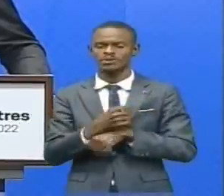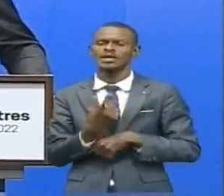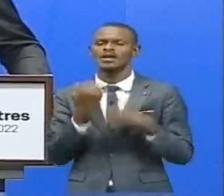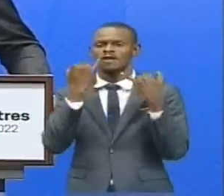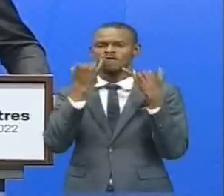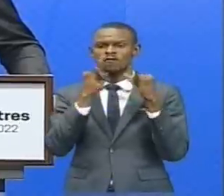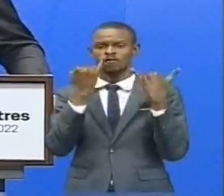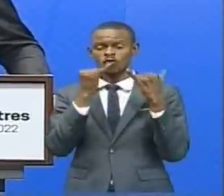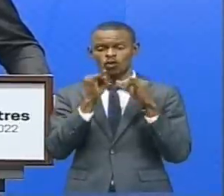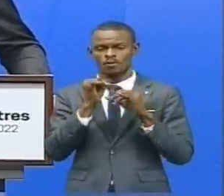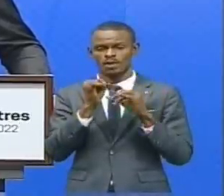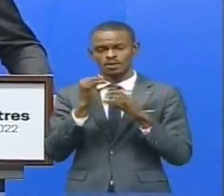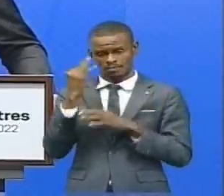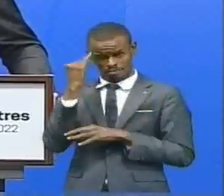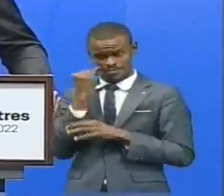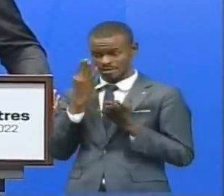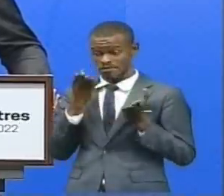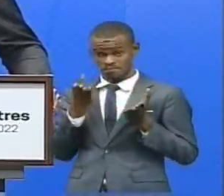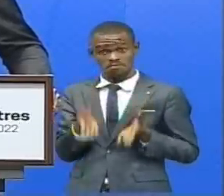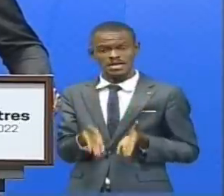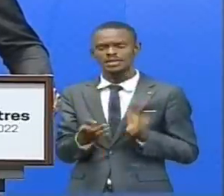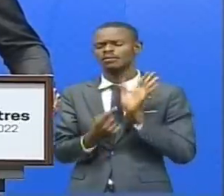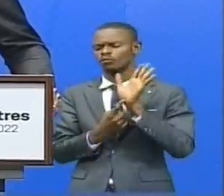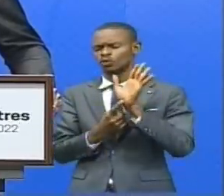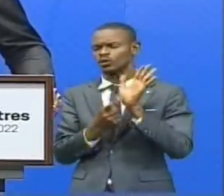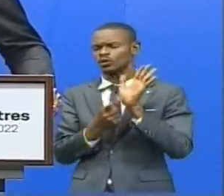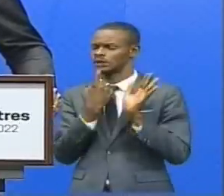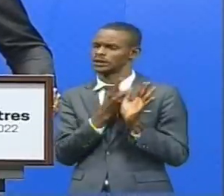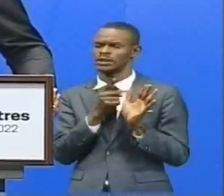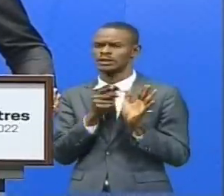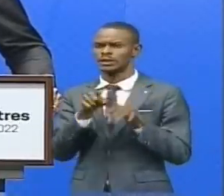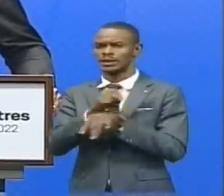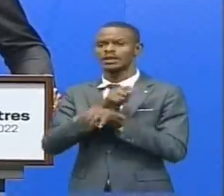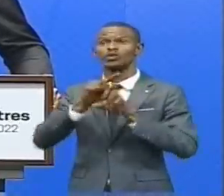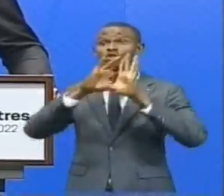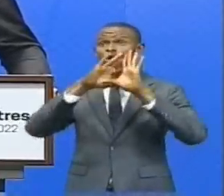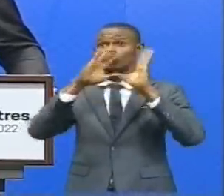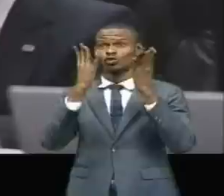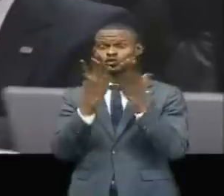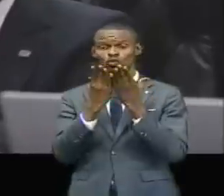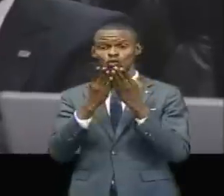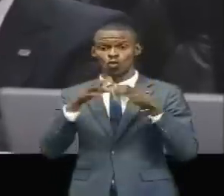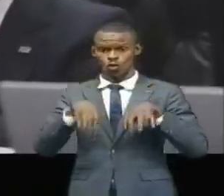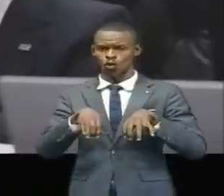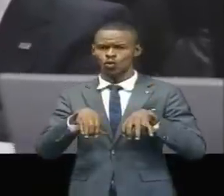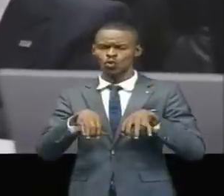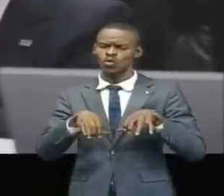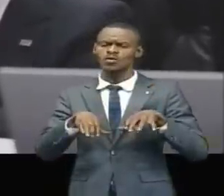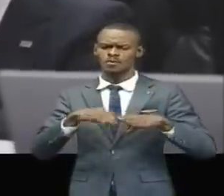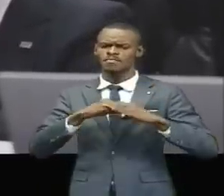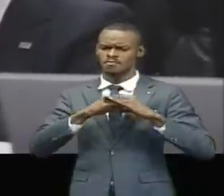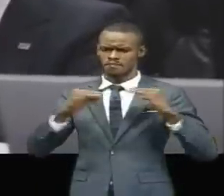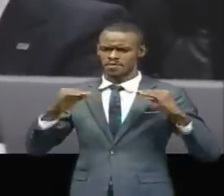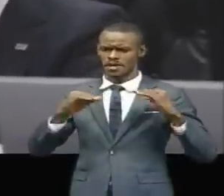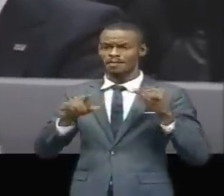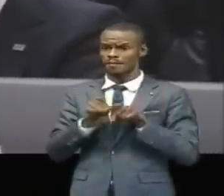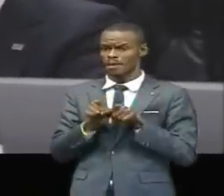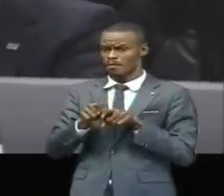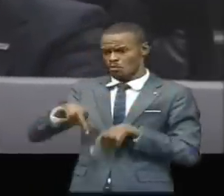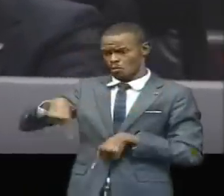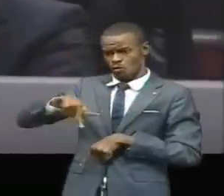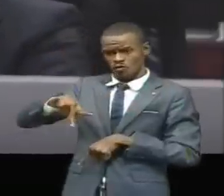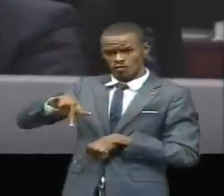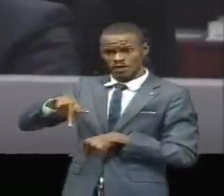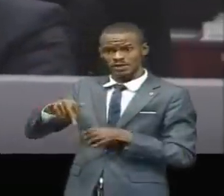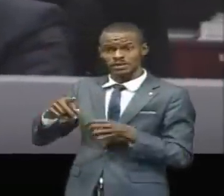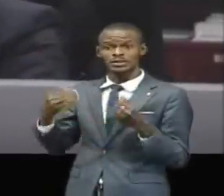du territoire, qui reste dominé par la poursuite des opérations militaires dans les provinces sous état de siège, mais aussi par